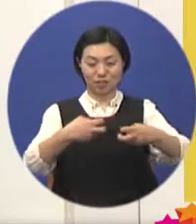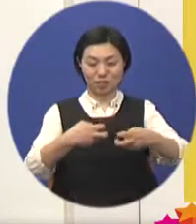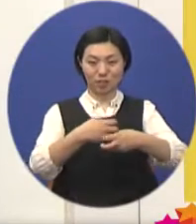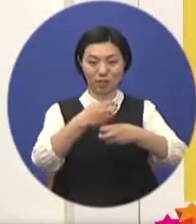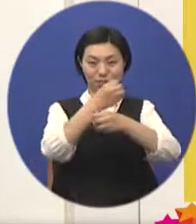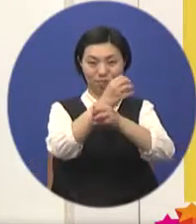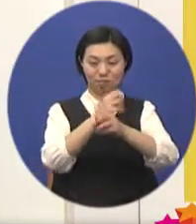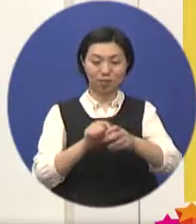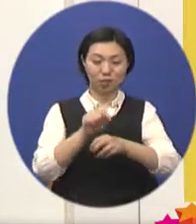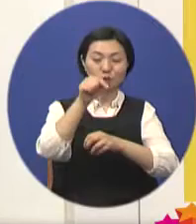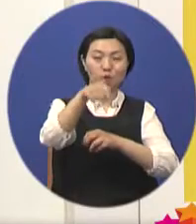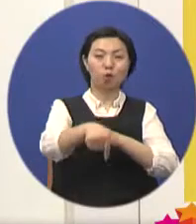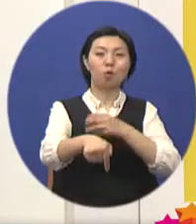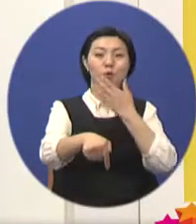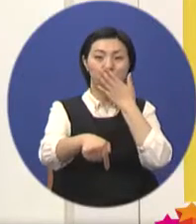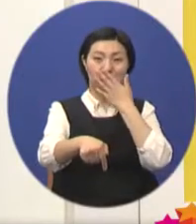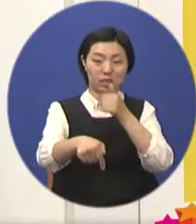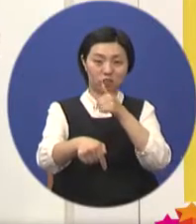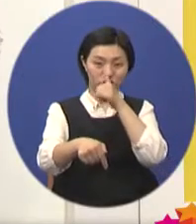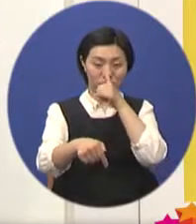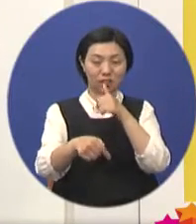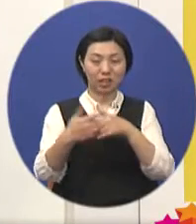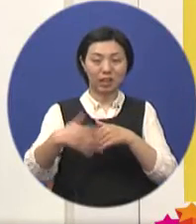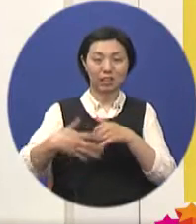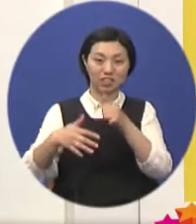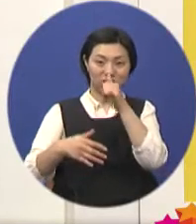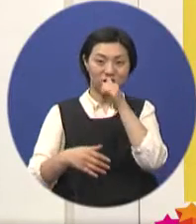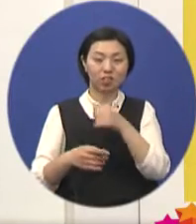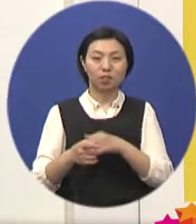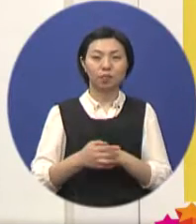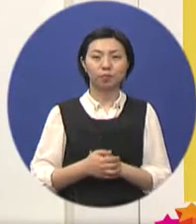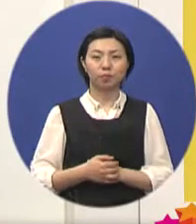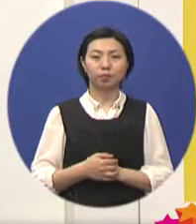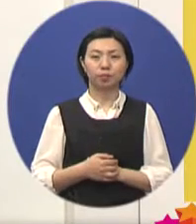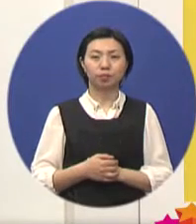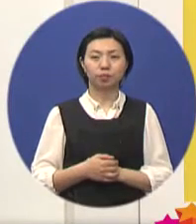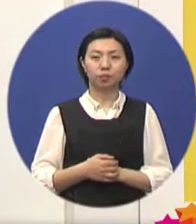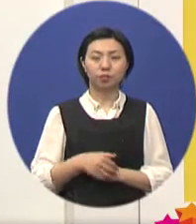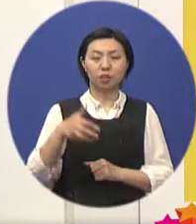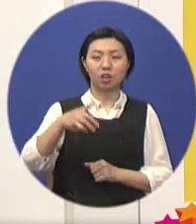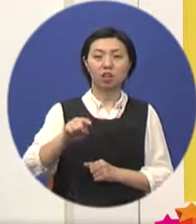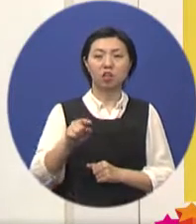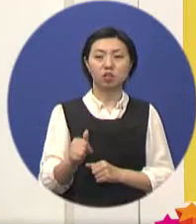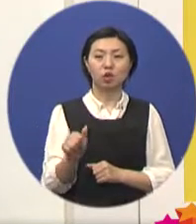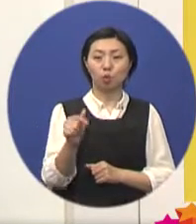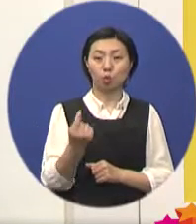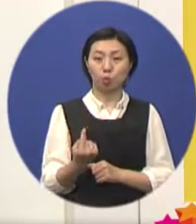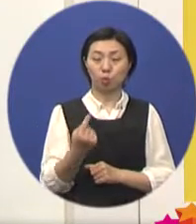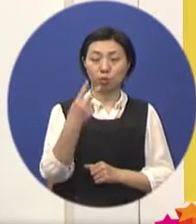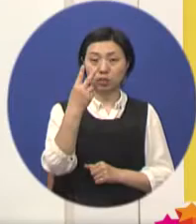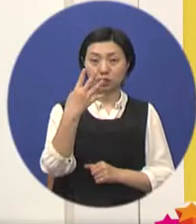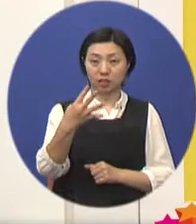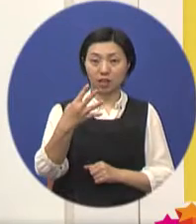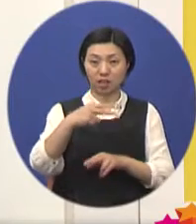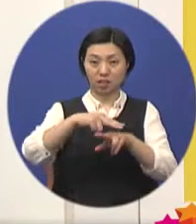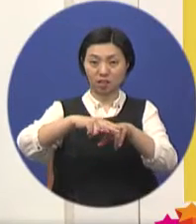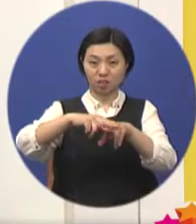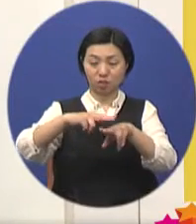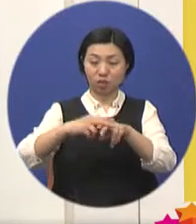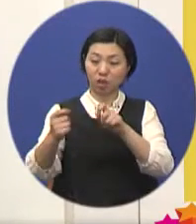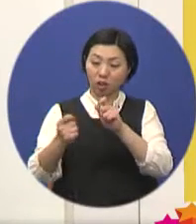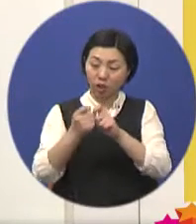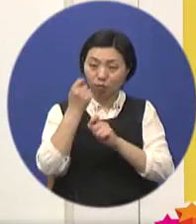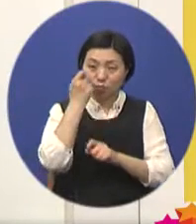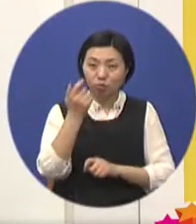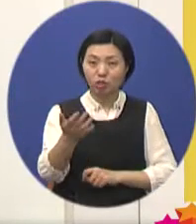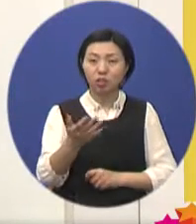천호동하고 사연이 맞네요. 예. 그렇죠. 어머니. 예, 예. 천호동 사거리하고 가깝나요? 어머니 사신 데하고? 예, 가깝지요.